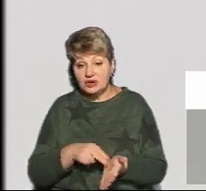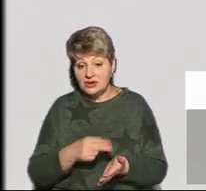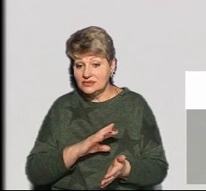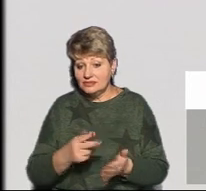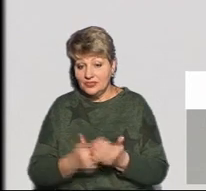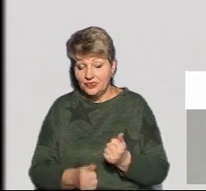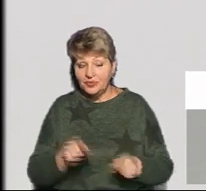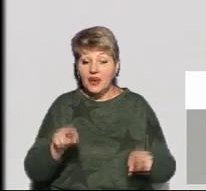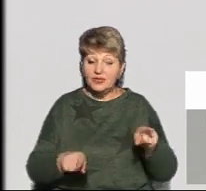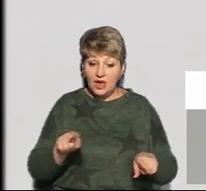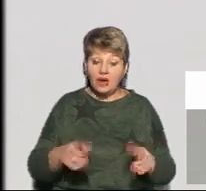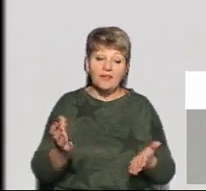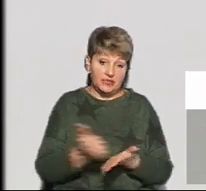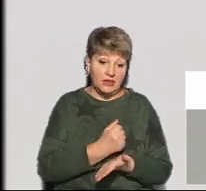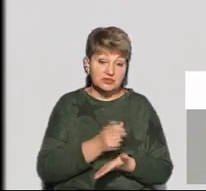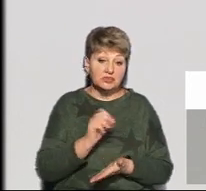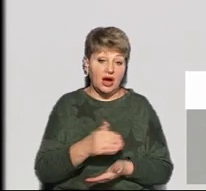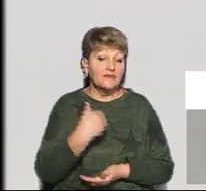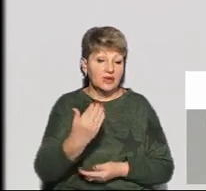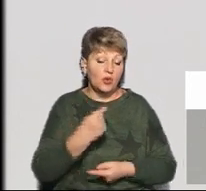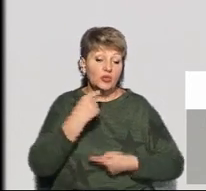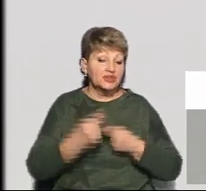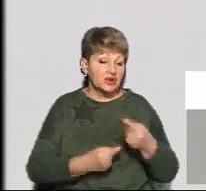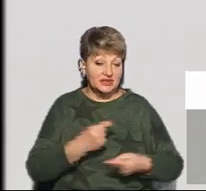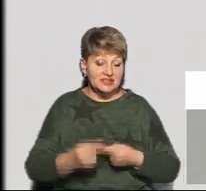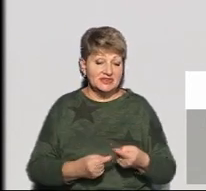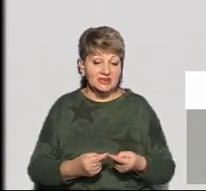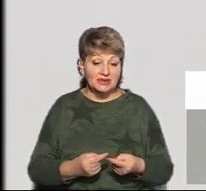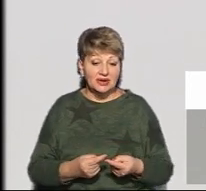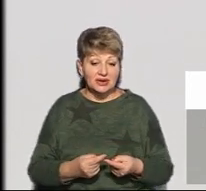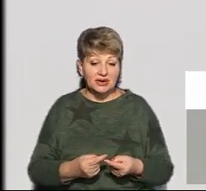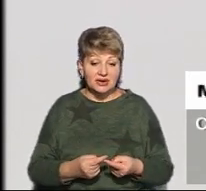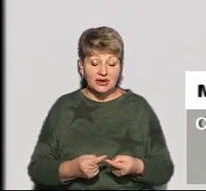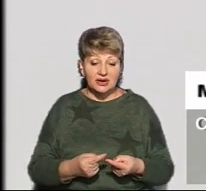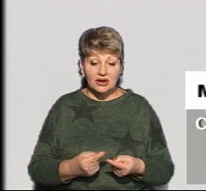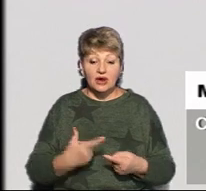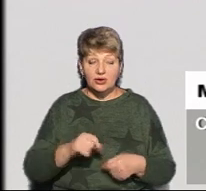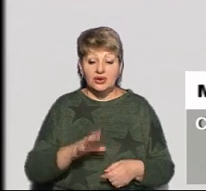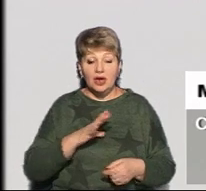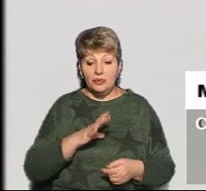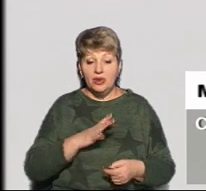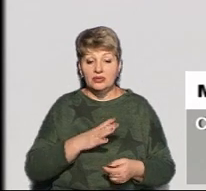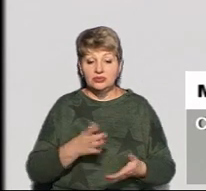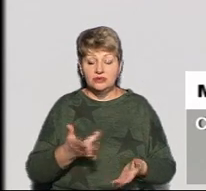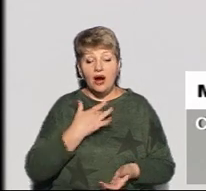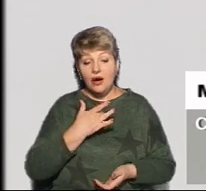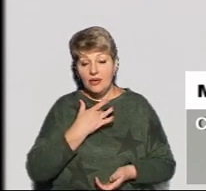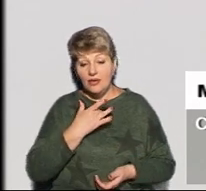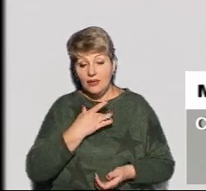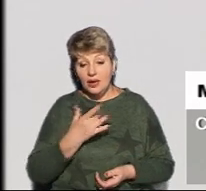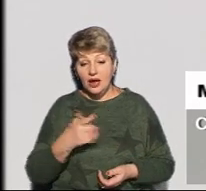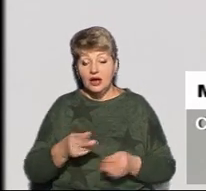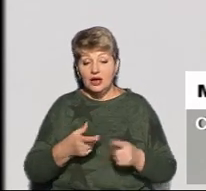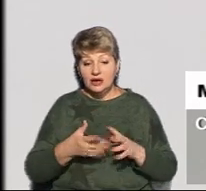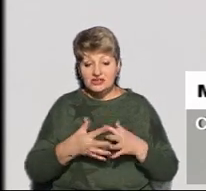подекуди вдався, як в його традиційних, скажімо так, ареалах, де він завжди мав успіх. Це там, наприклад, в